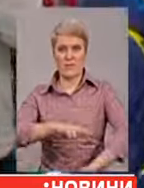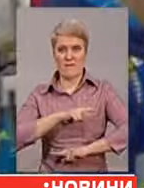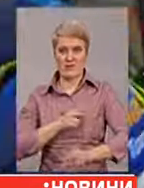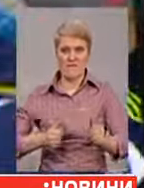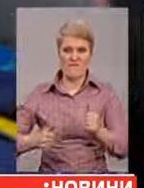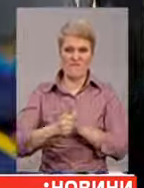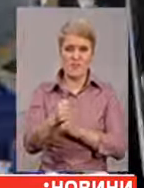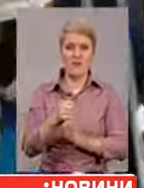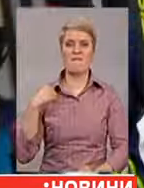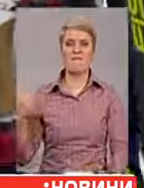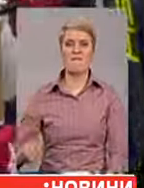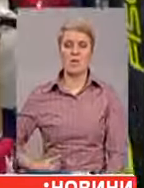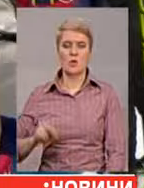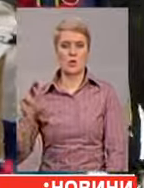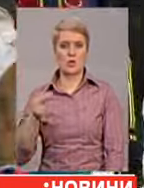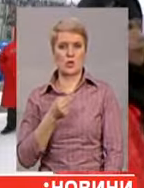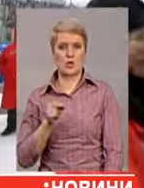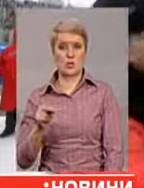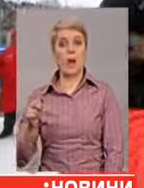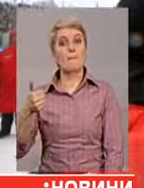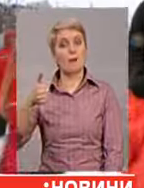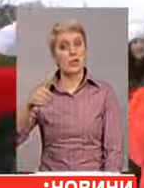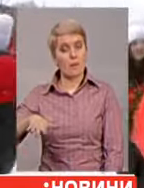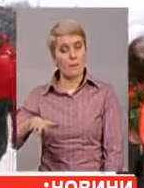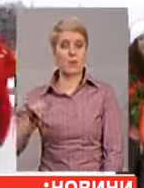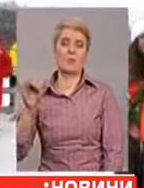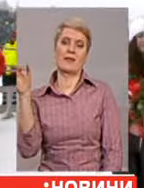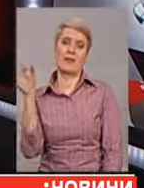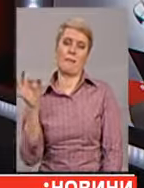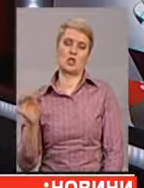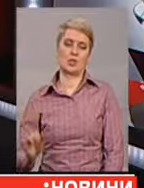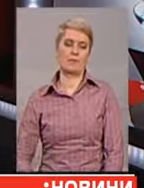Чехію вперед Українки пропустили лише Німеччину на ці